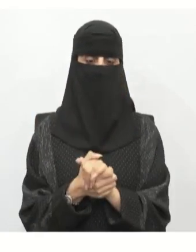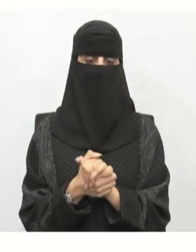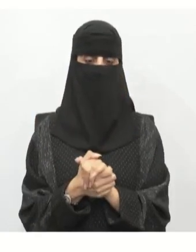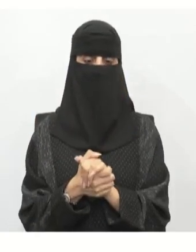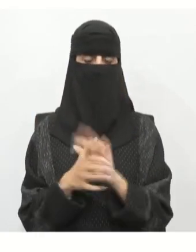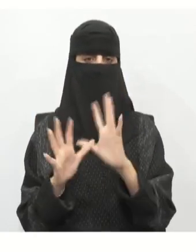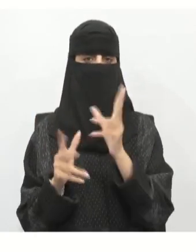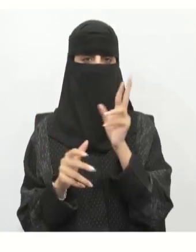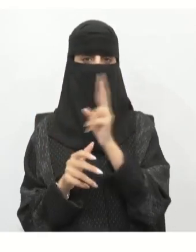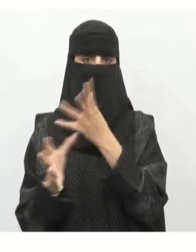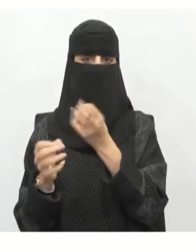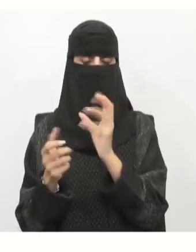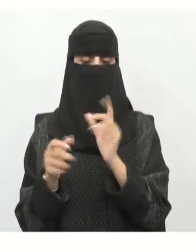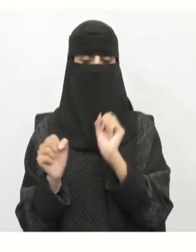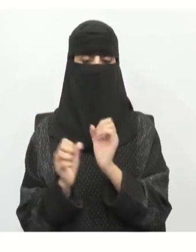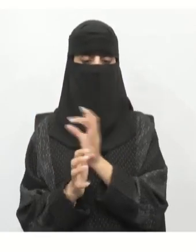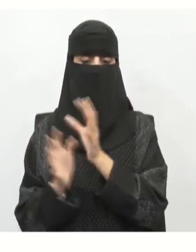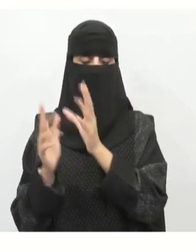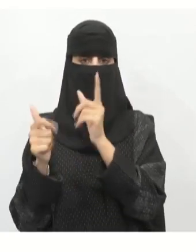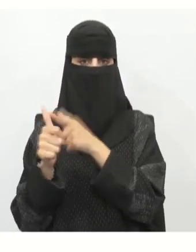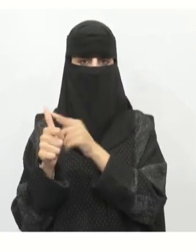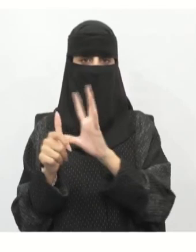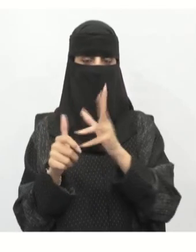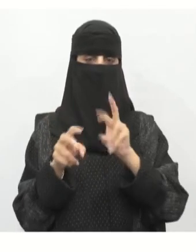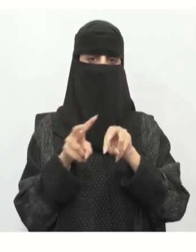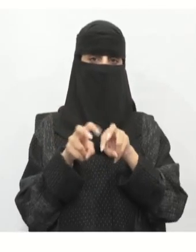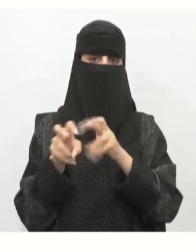مصادرها نباتيه حيوانيه